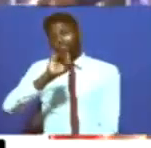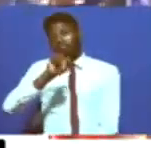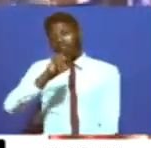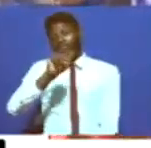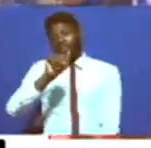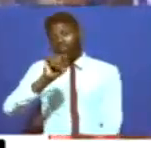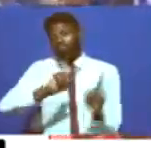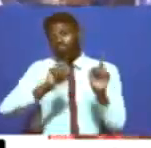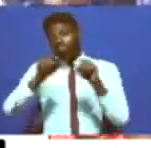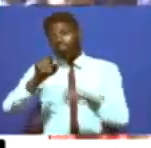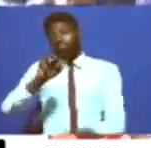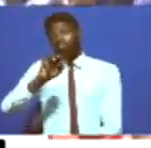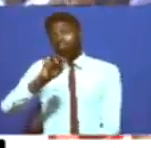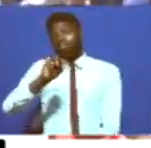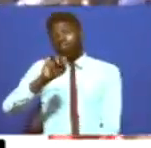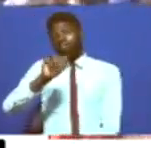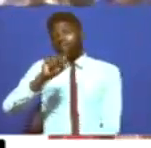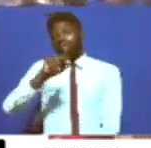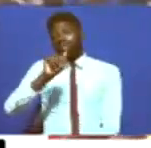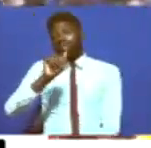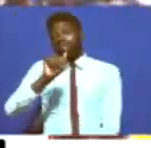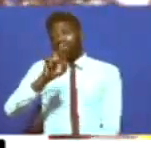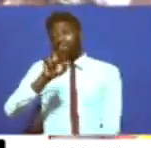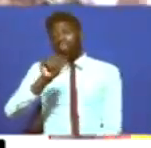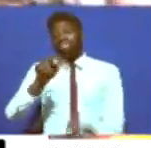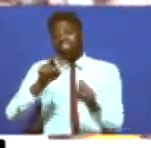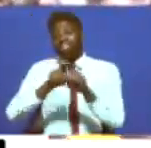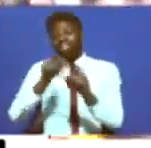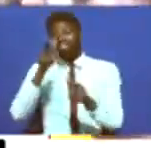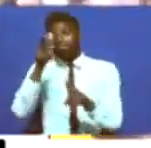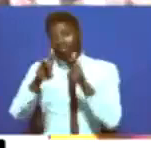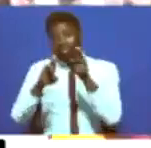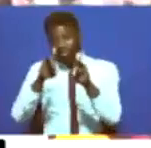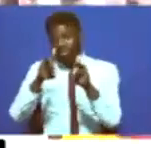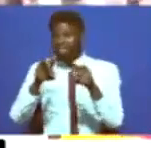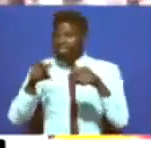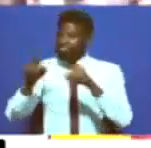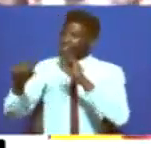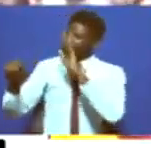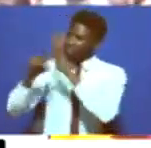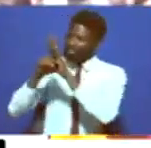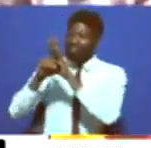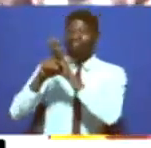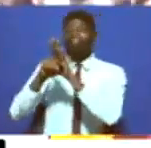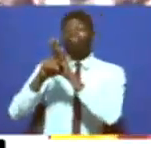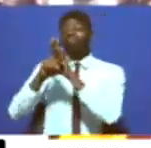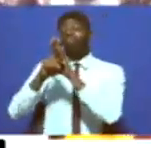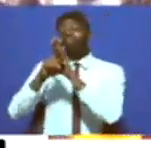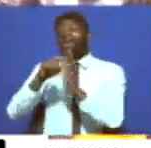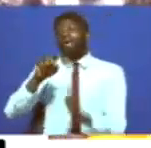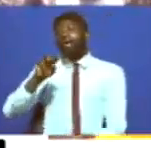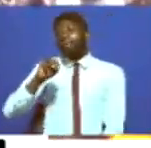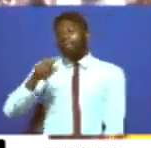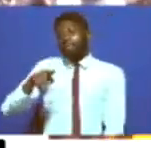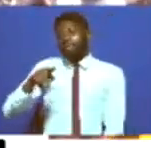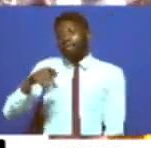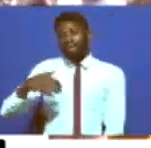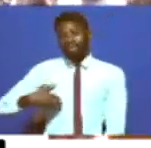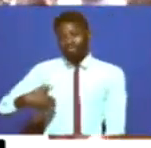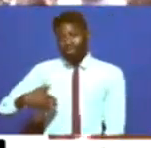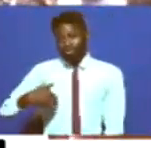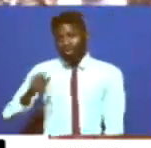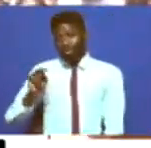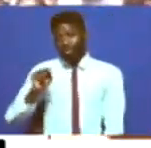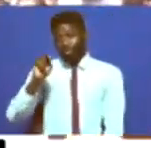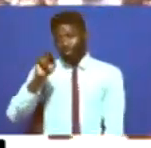Embakasi. Viongozi hao walimsuta mbunge wa Gatundu Kusini Moses Kuria kwa kutoa kile walichokitaja kuwa matamshi ya kumkosea